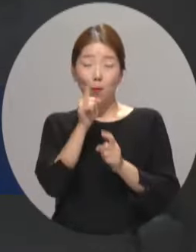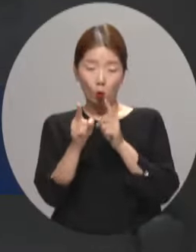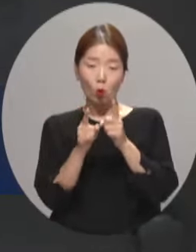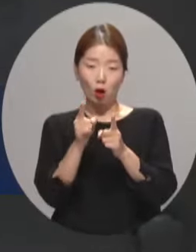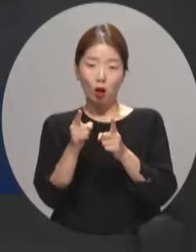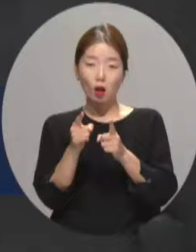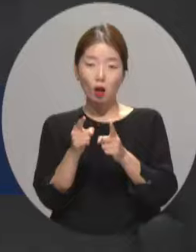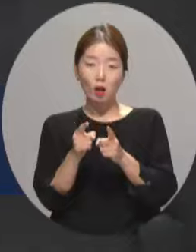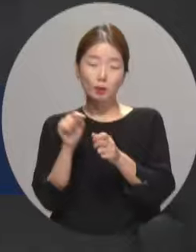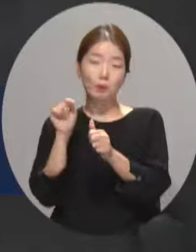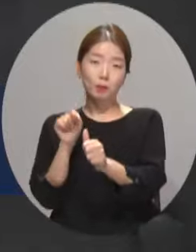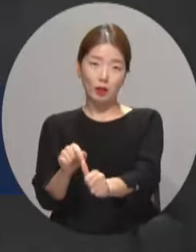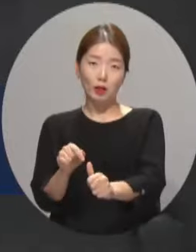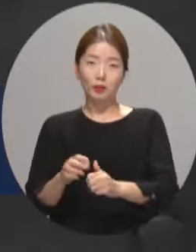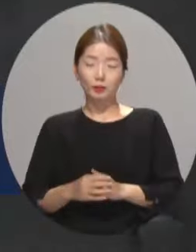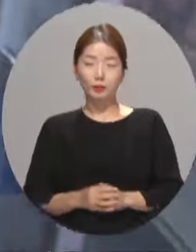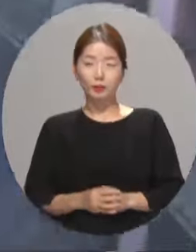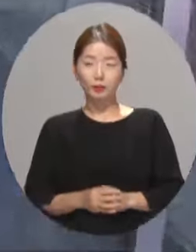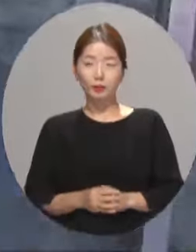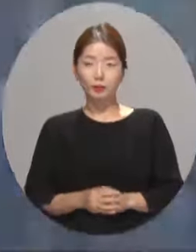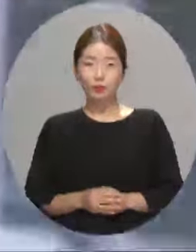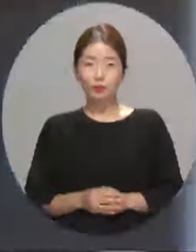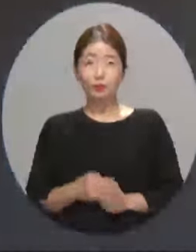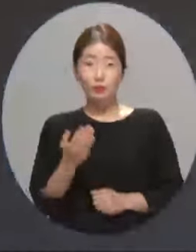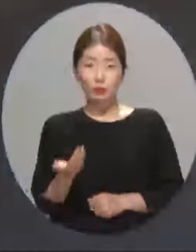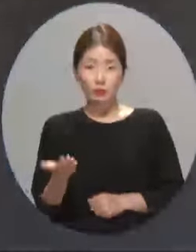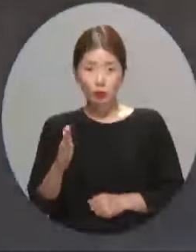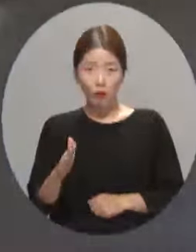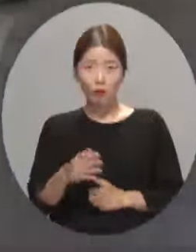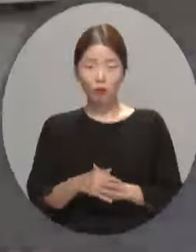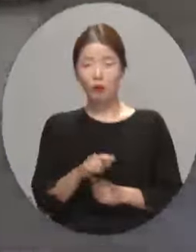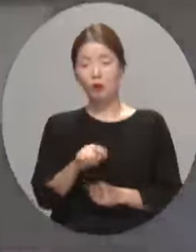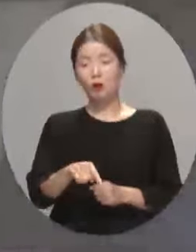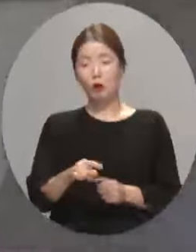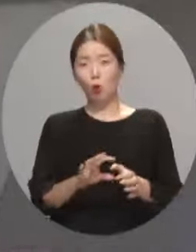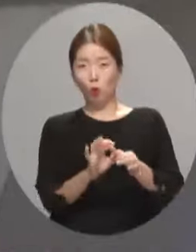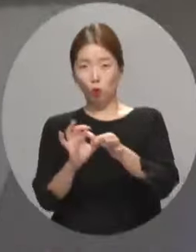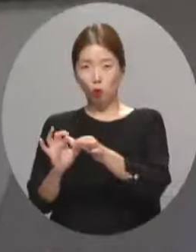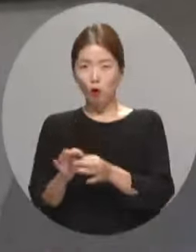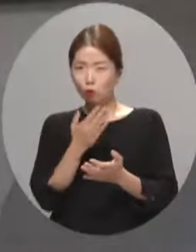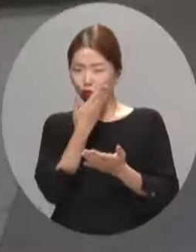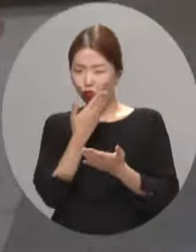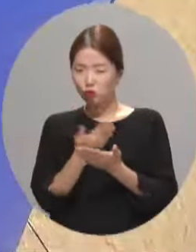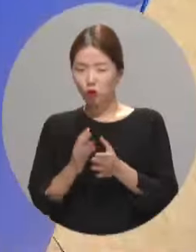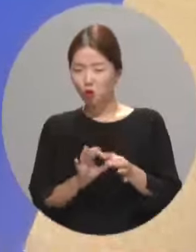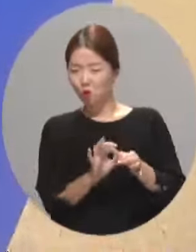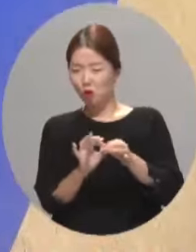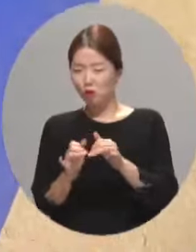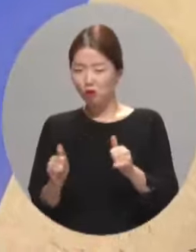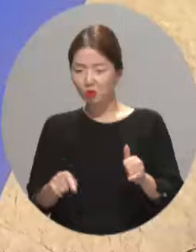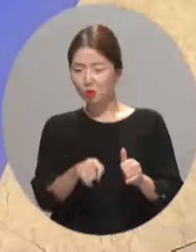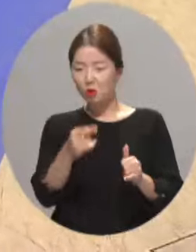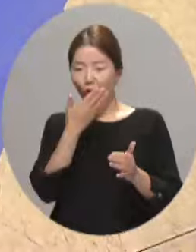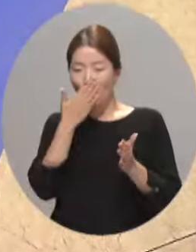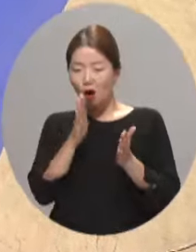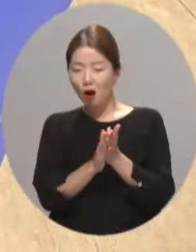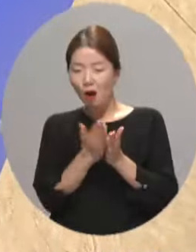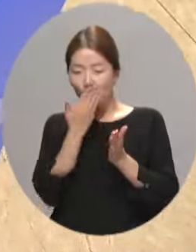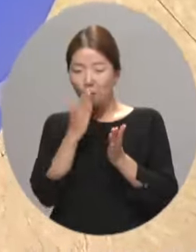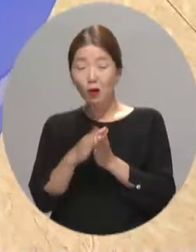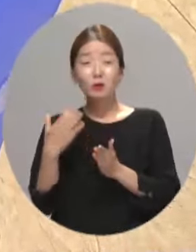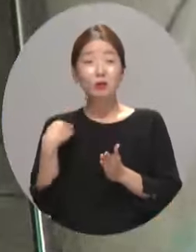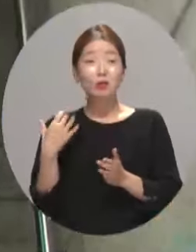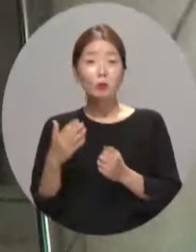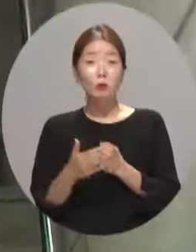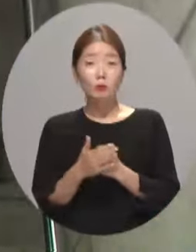제가 지시하겠습니다. 하지만 일련의 사태와 관련해 핵심 보직자 누구도 동반 책임지지 않는